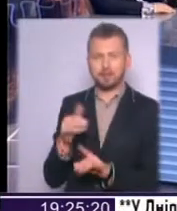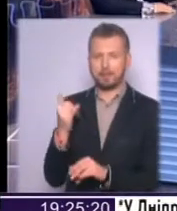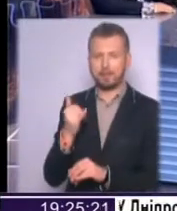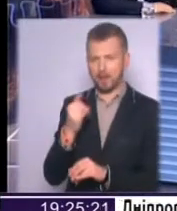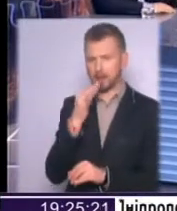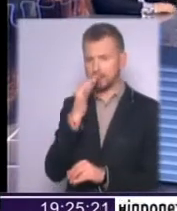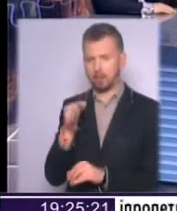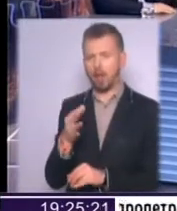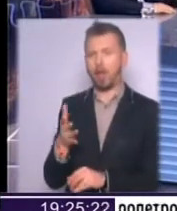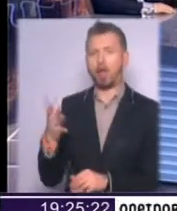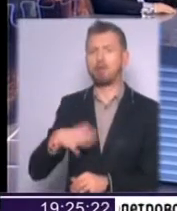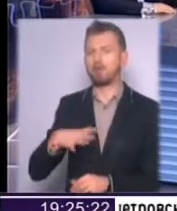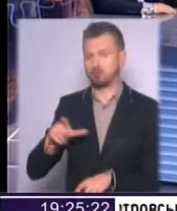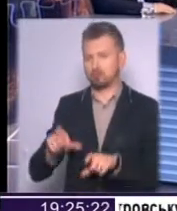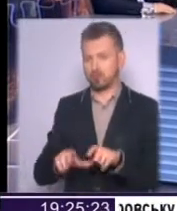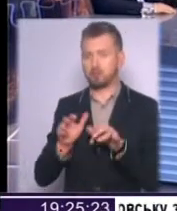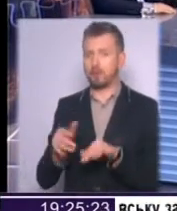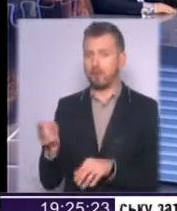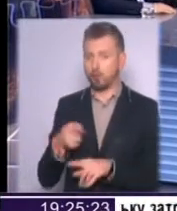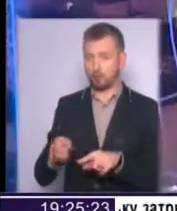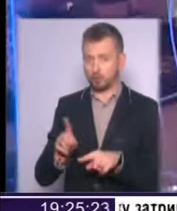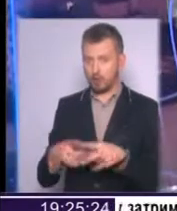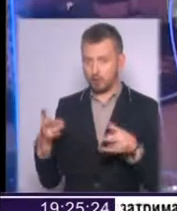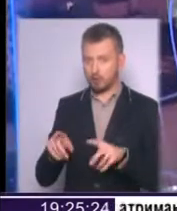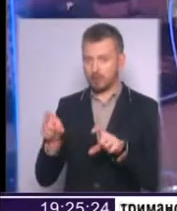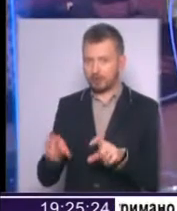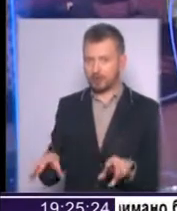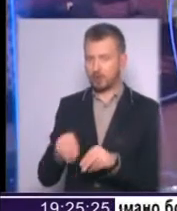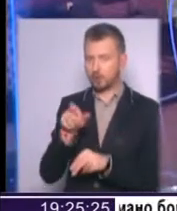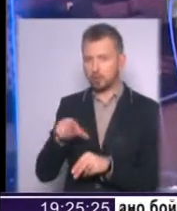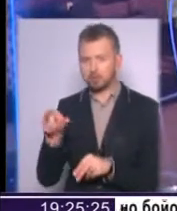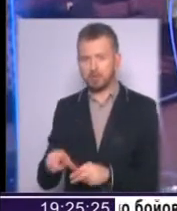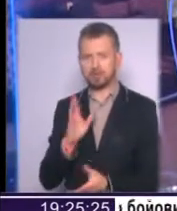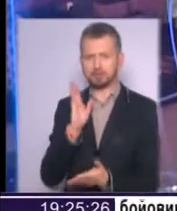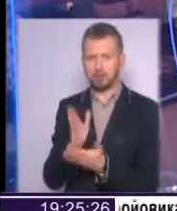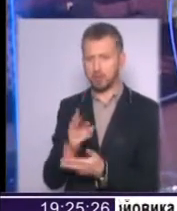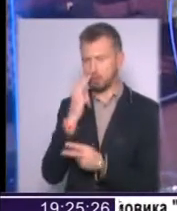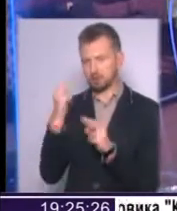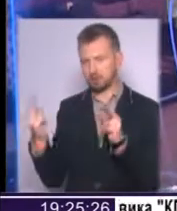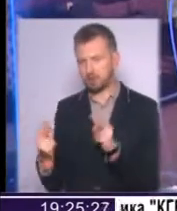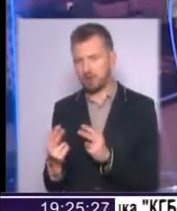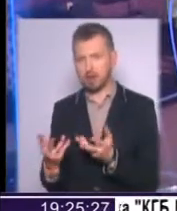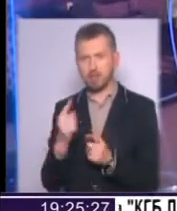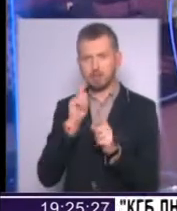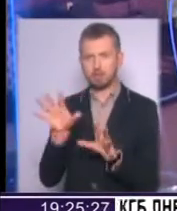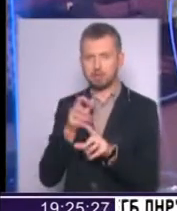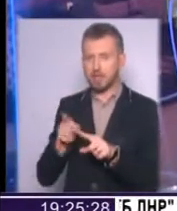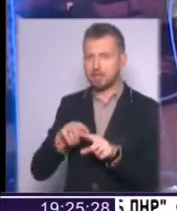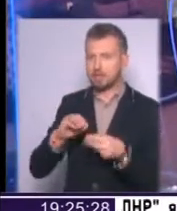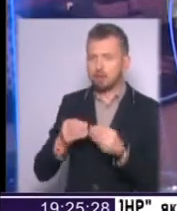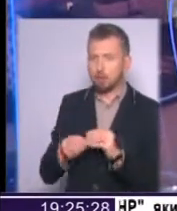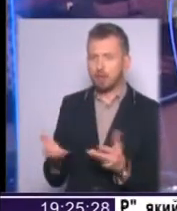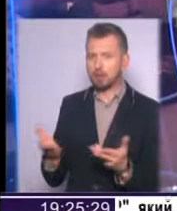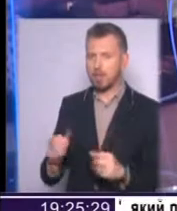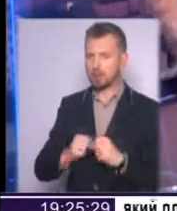в мене була, а навіщо? Справа в тому, що це ж треба сидіти з людьми, да, безпосередньо дивитися в очі, сприймати ці проблеми і якось